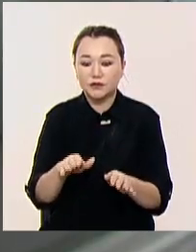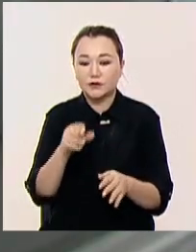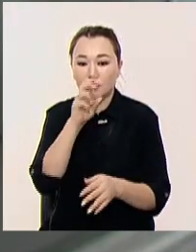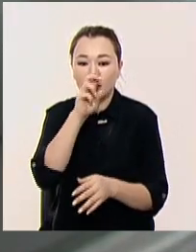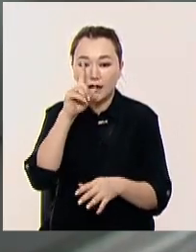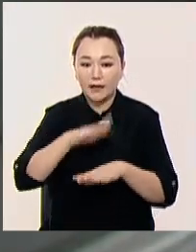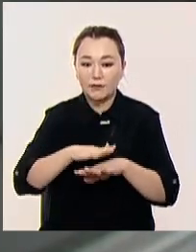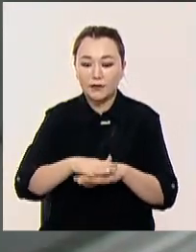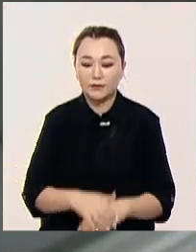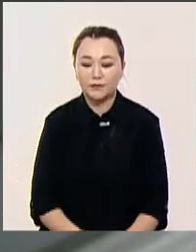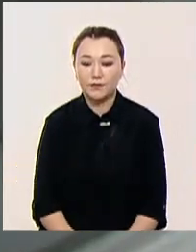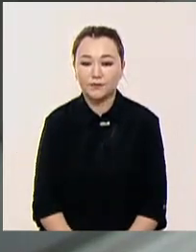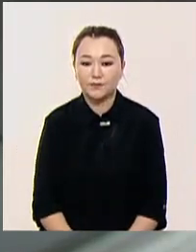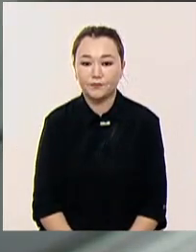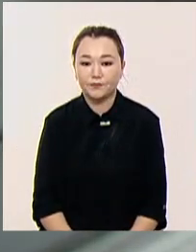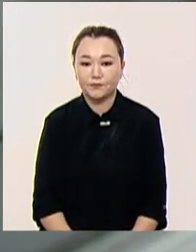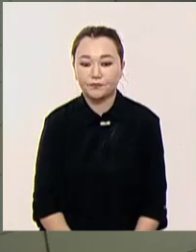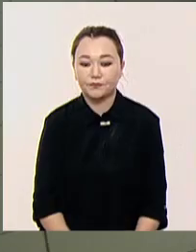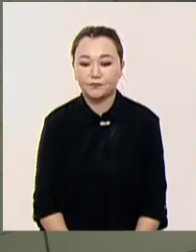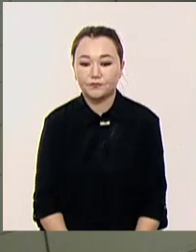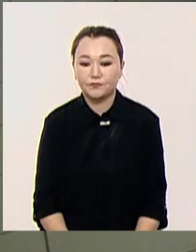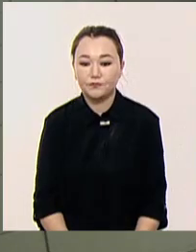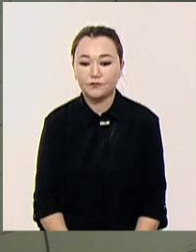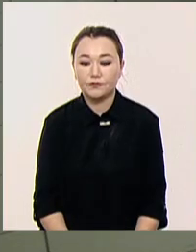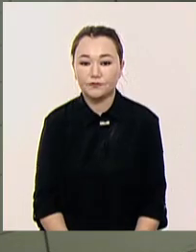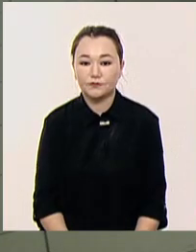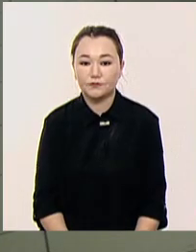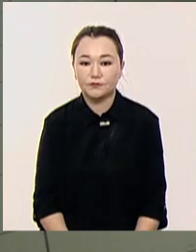бюджета. Нина Шапо, Елена Досова, Информбюро, Костанай.